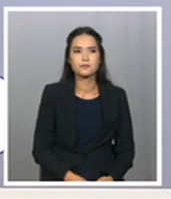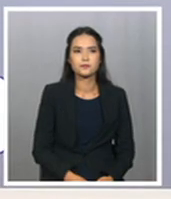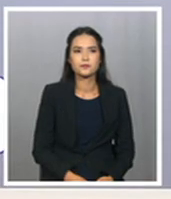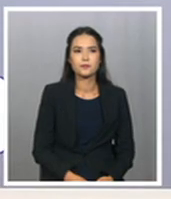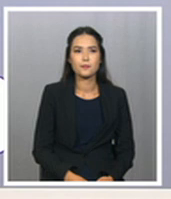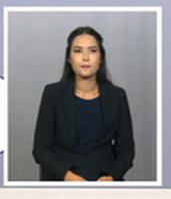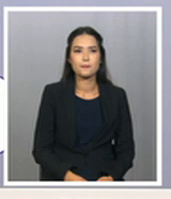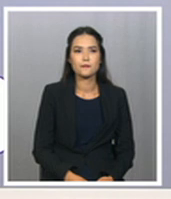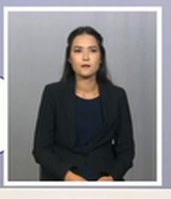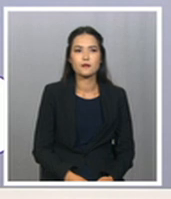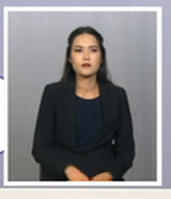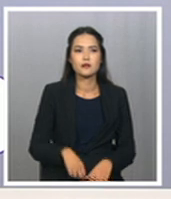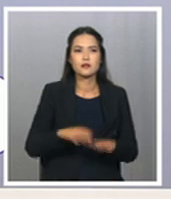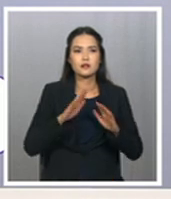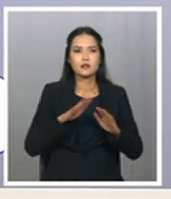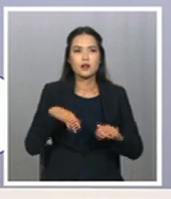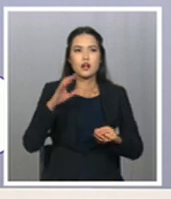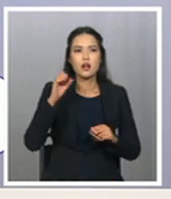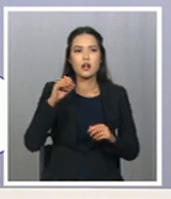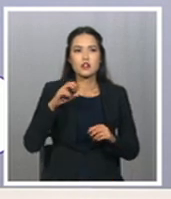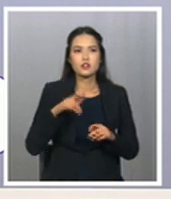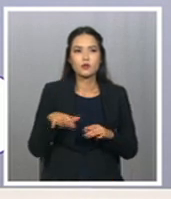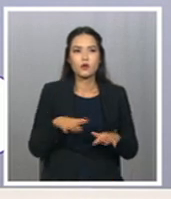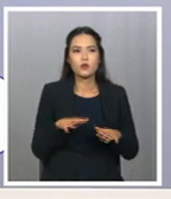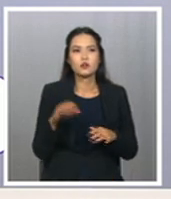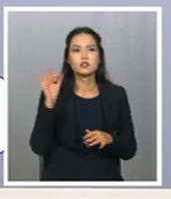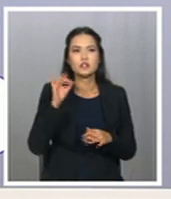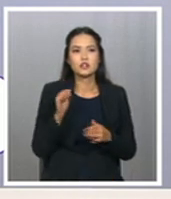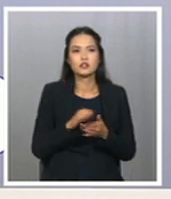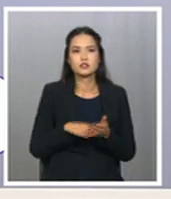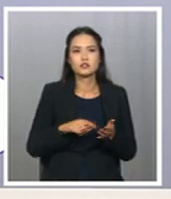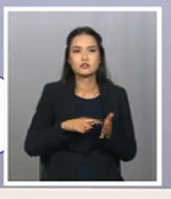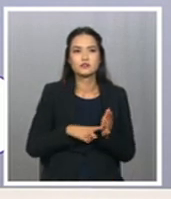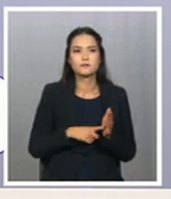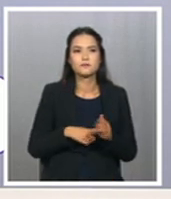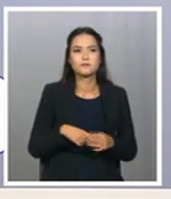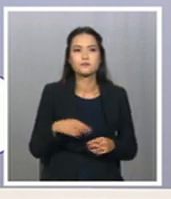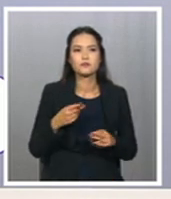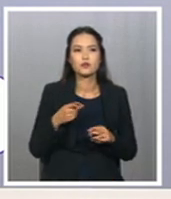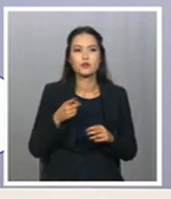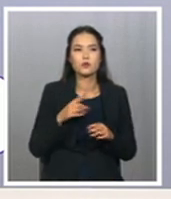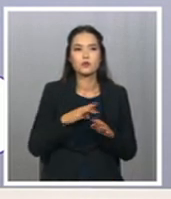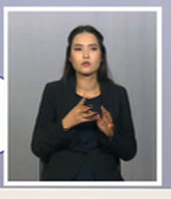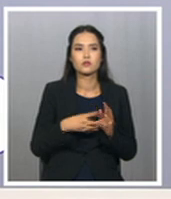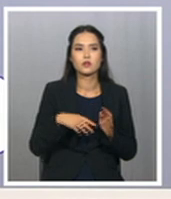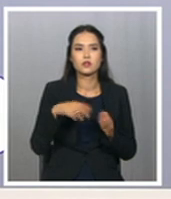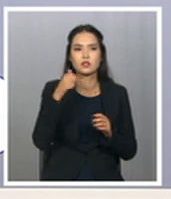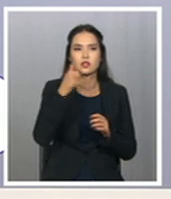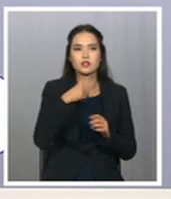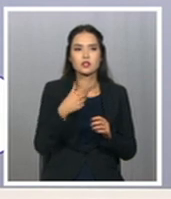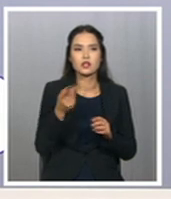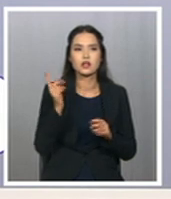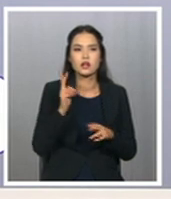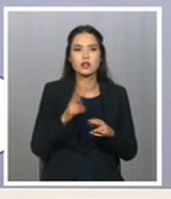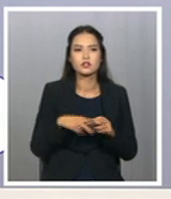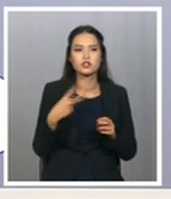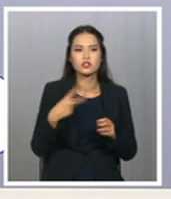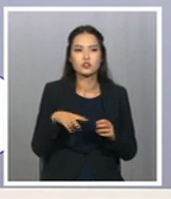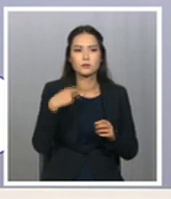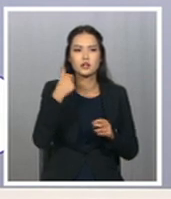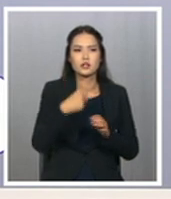Оқушылар, Алаш қозғалысының тарихи негіздеріне тоқталайық. 19-шы ғасырдың аяғы 20-шы ғасырдың